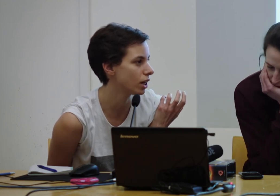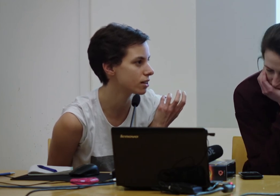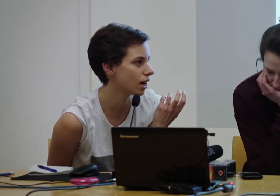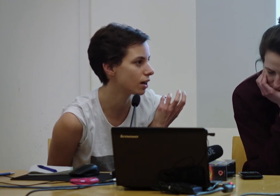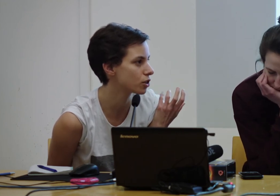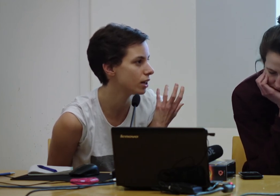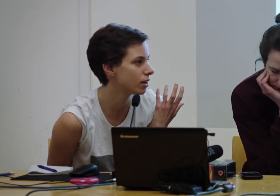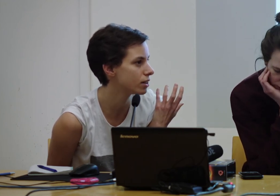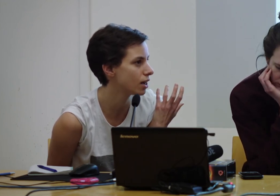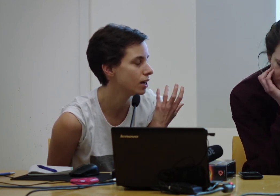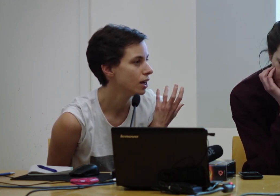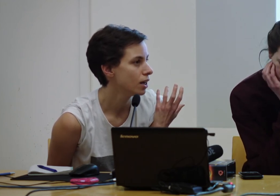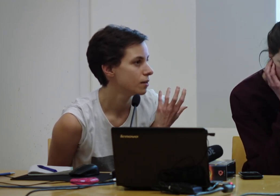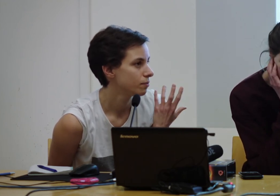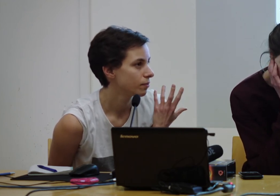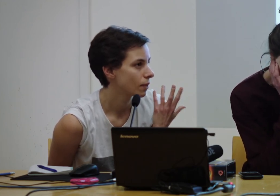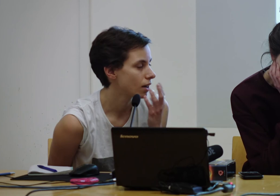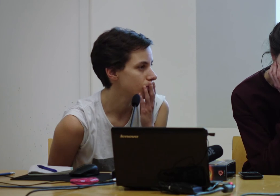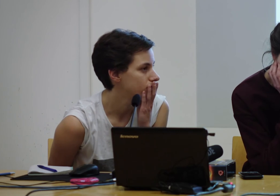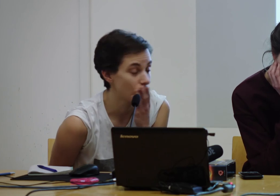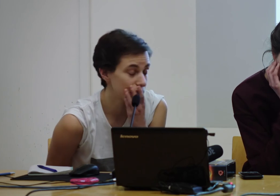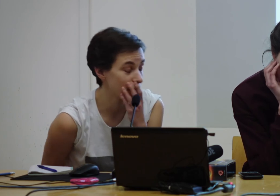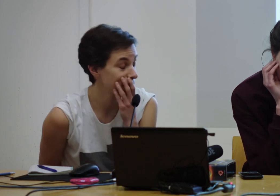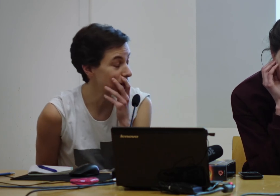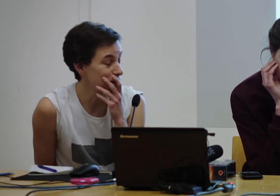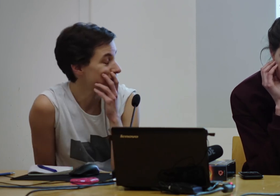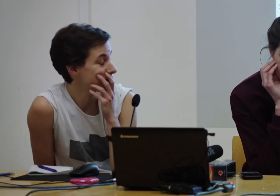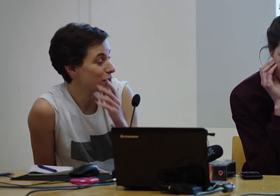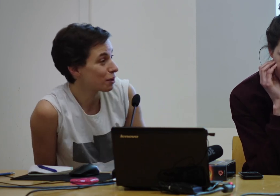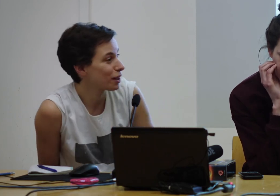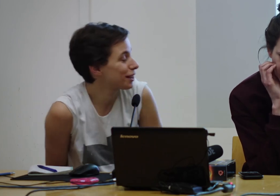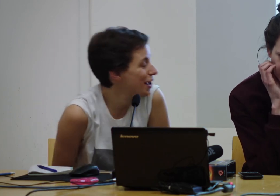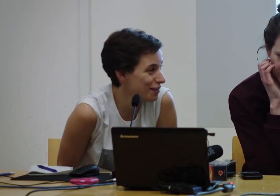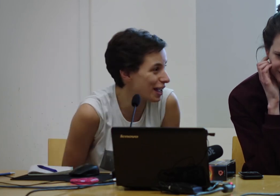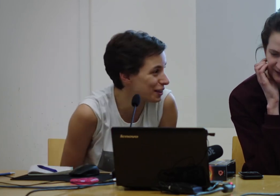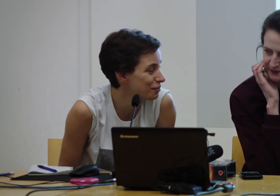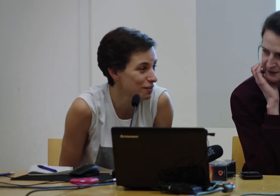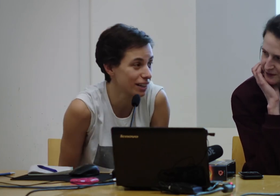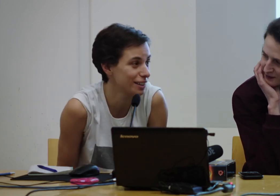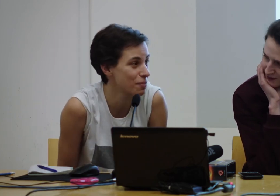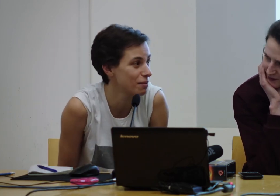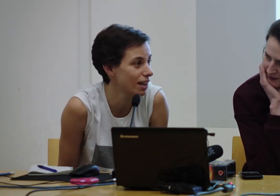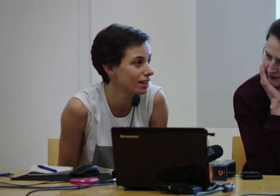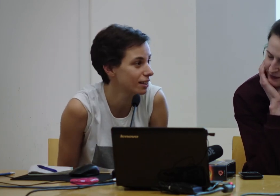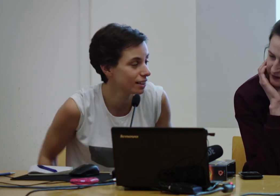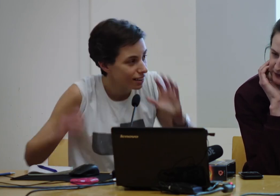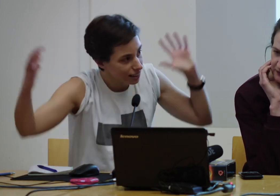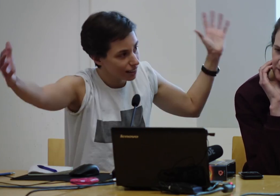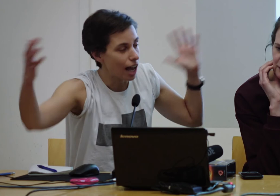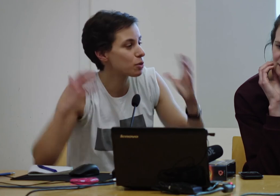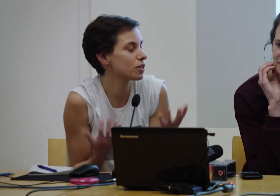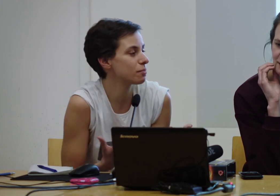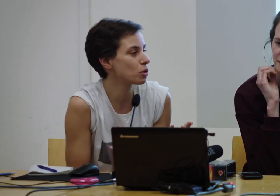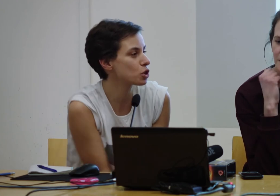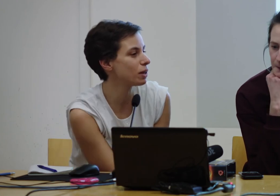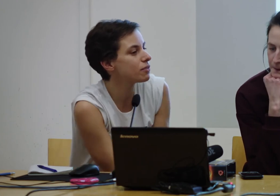široká otázka. Akože jedna vec je, no ja to fakt neviem na to, ja sa ospravedlňujem, ja to neviem na to odpoviem, fakt je to pre mňa.